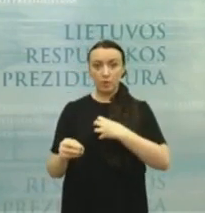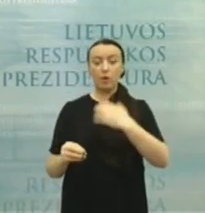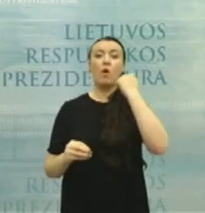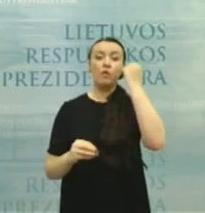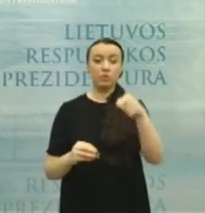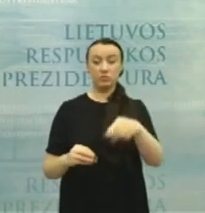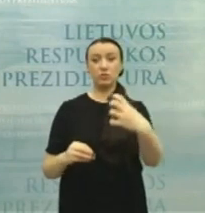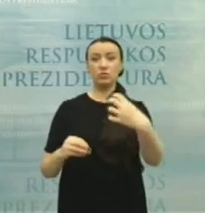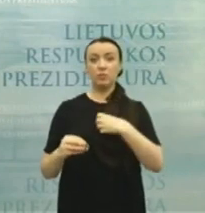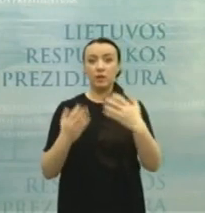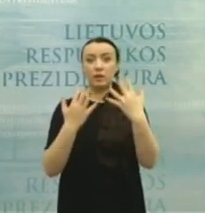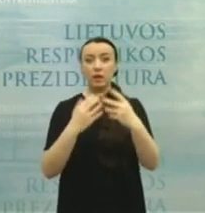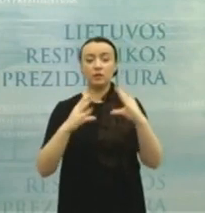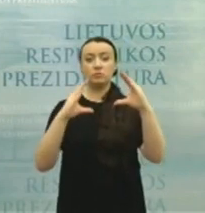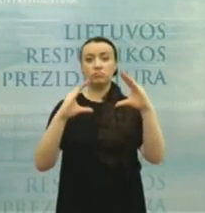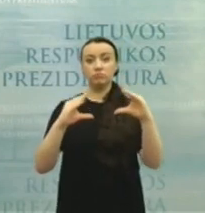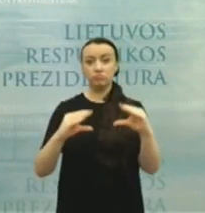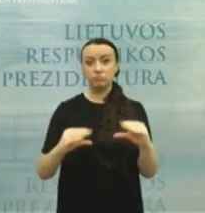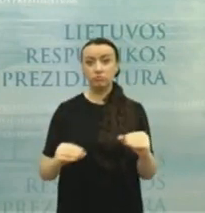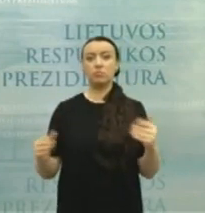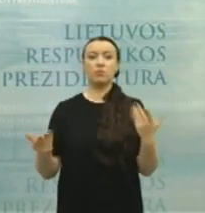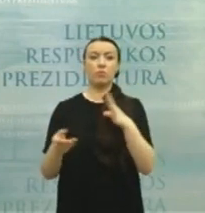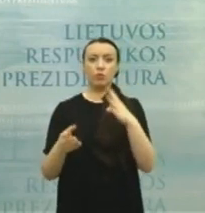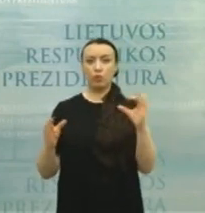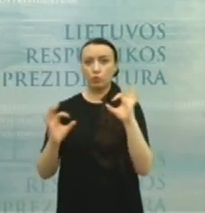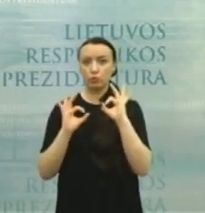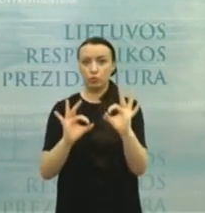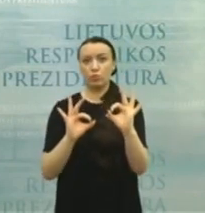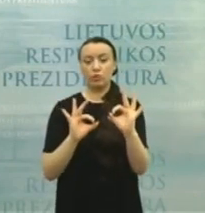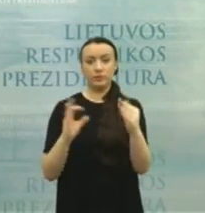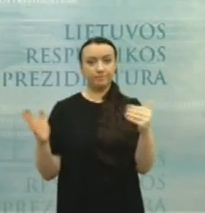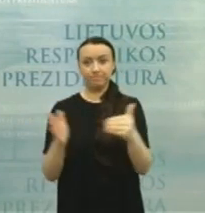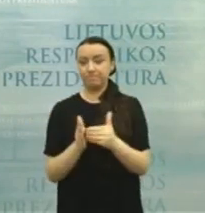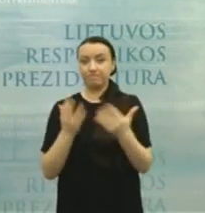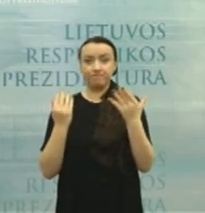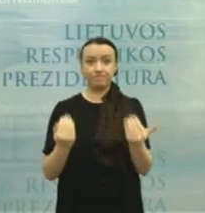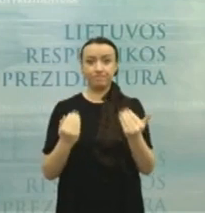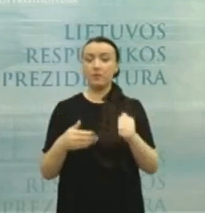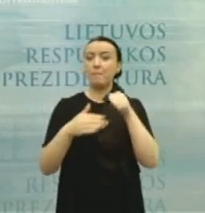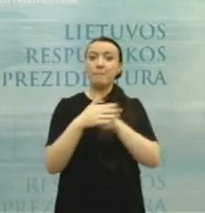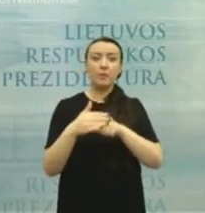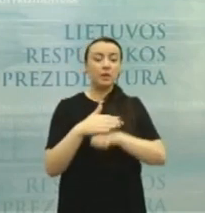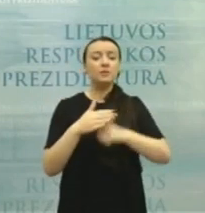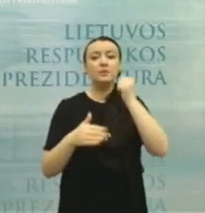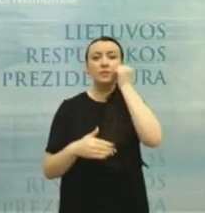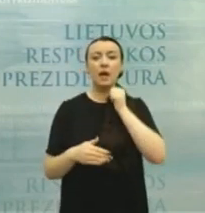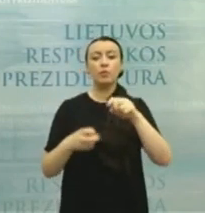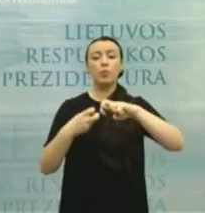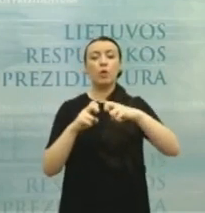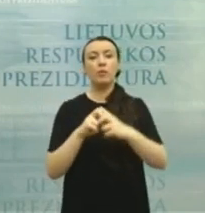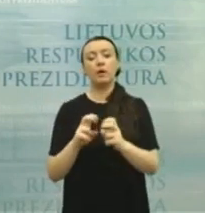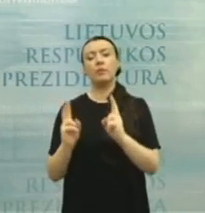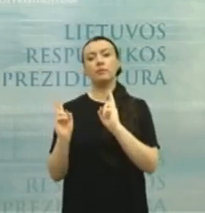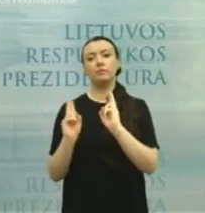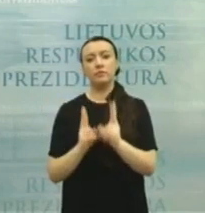medalių kiekis seko ir nuseko iki visiško minimumo, tai priežastis yra labai senos, tai yra sena